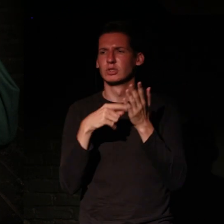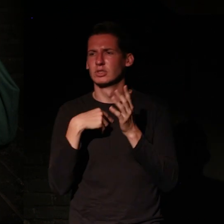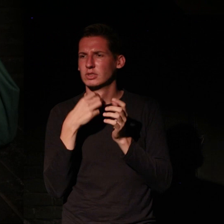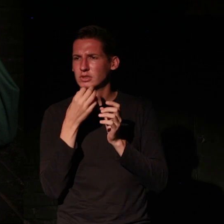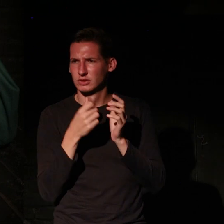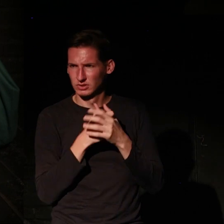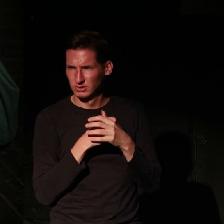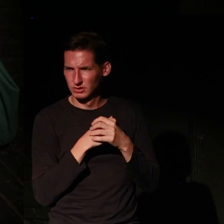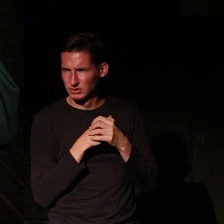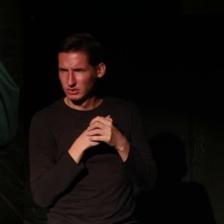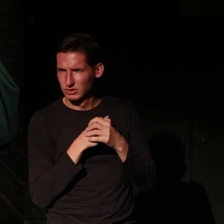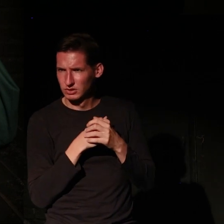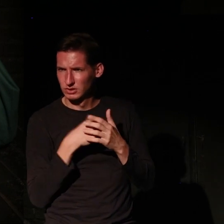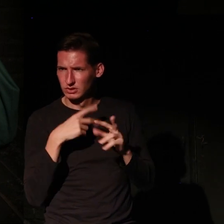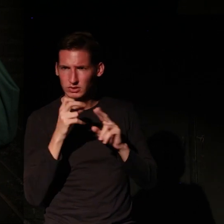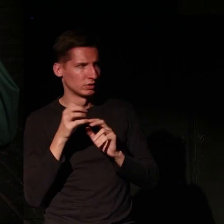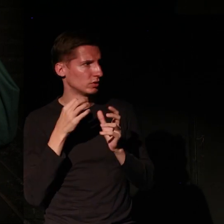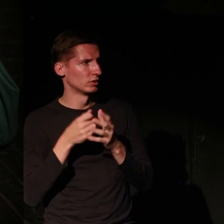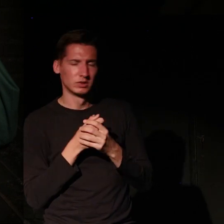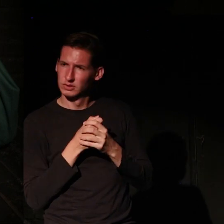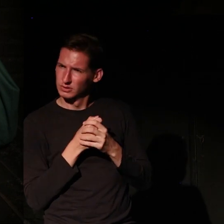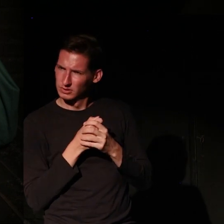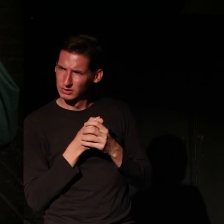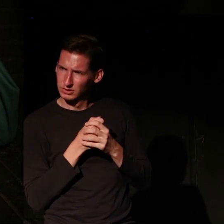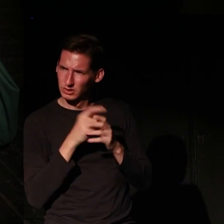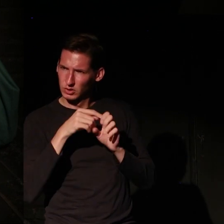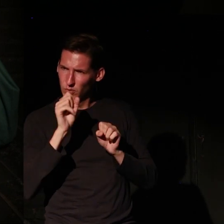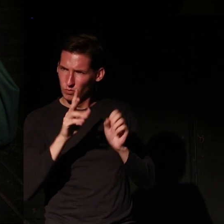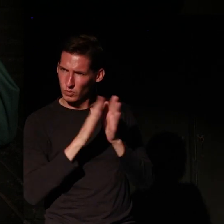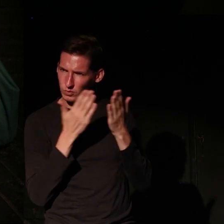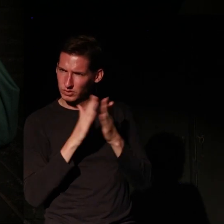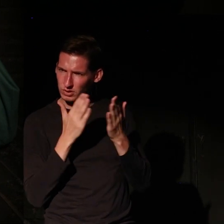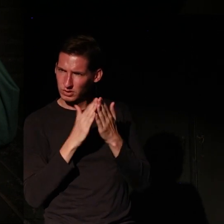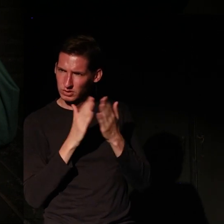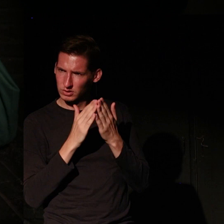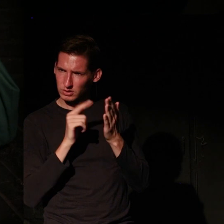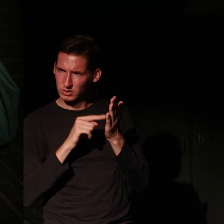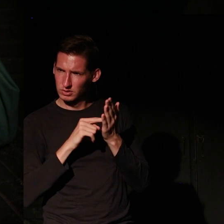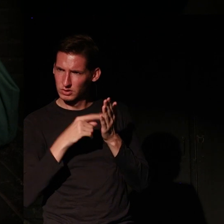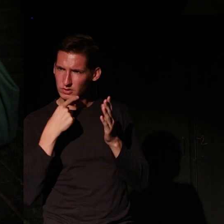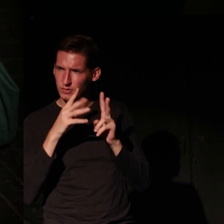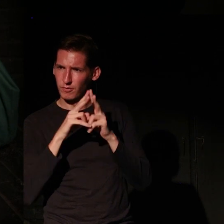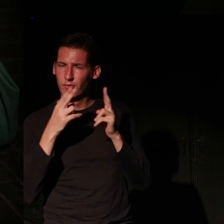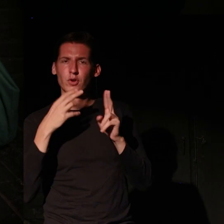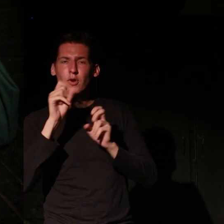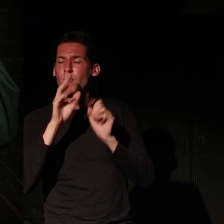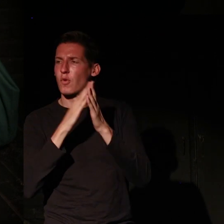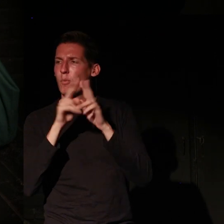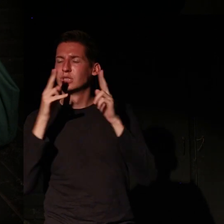wątek translatorski. Czasami na festiwalach literackich jest parę tłumaczy, który jest zawsze fantastyczny